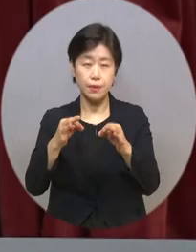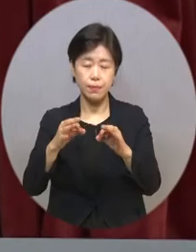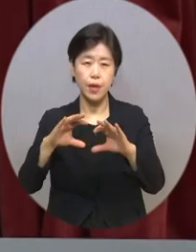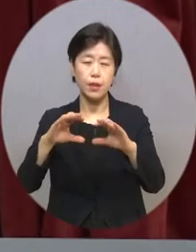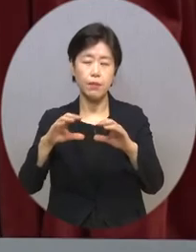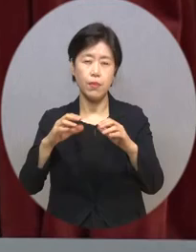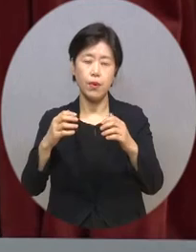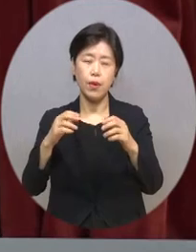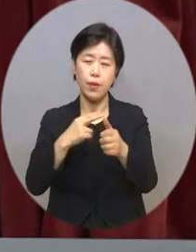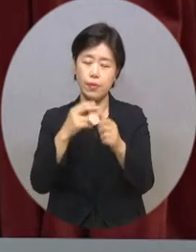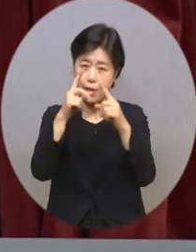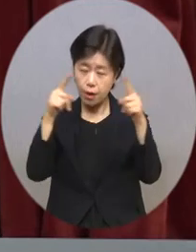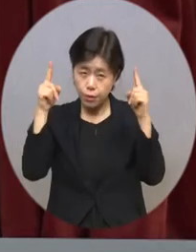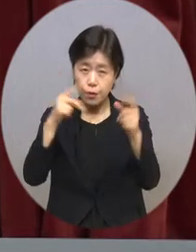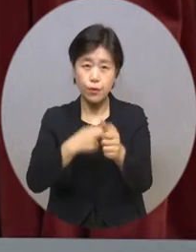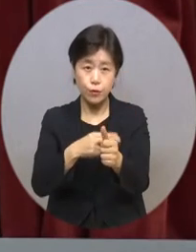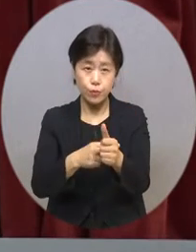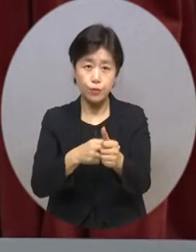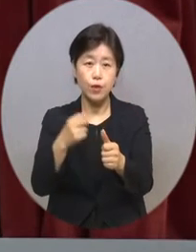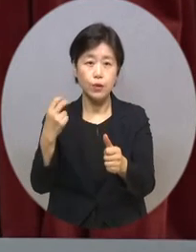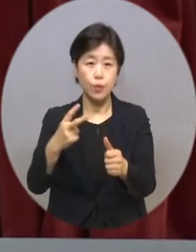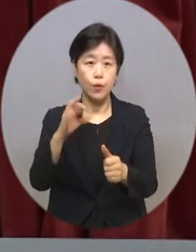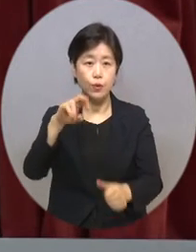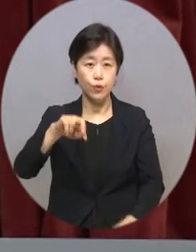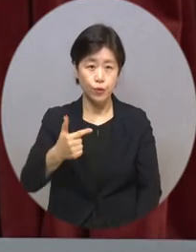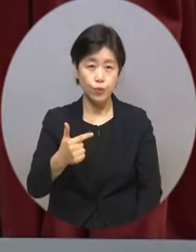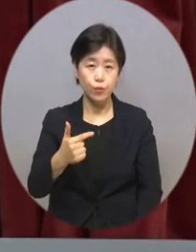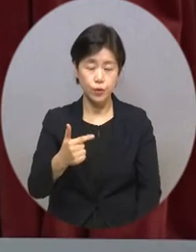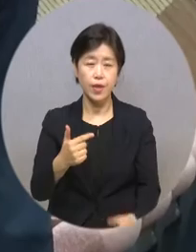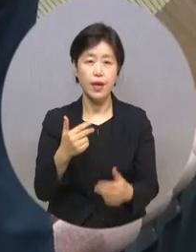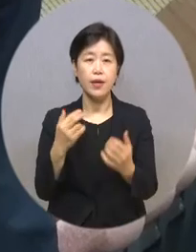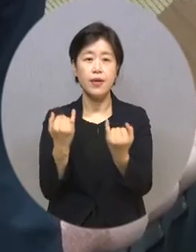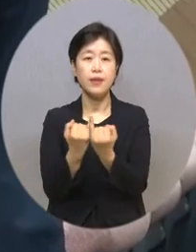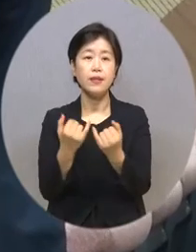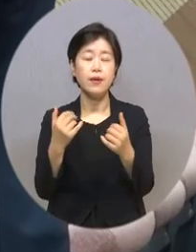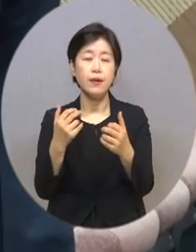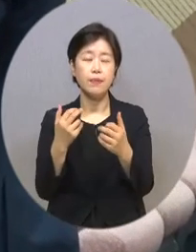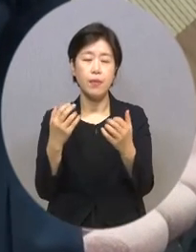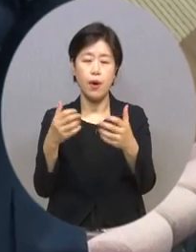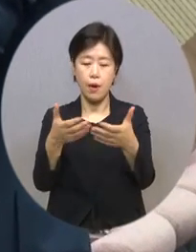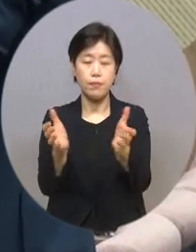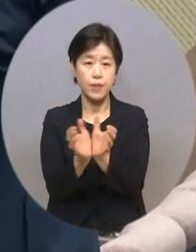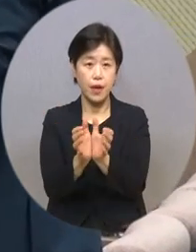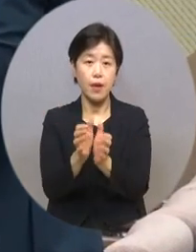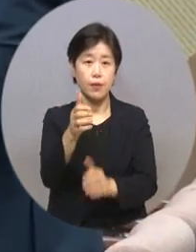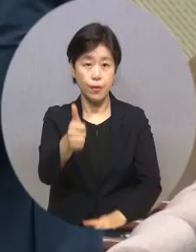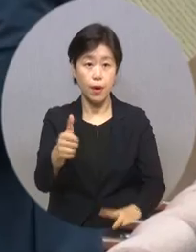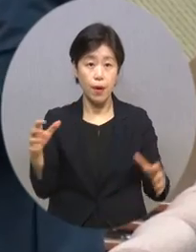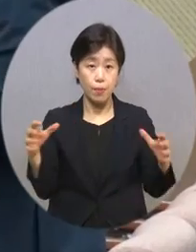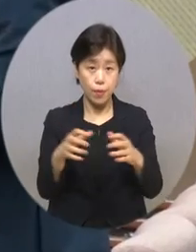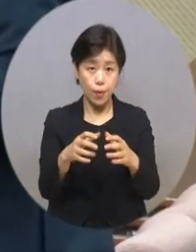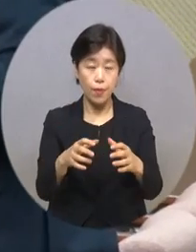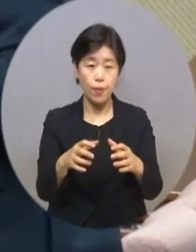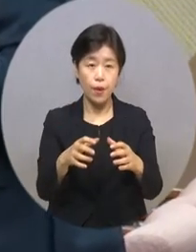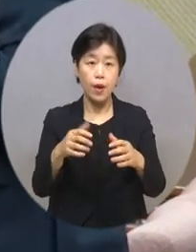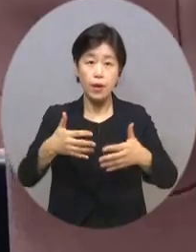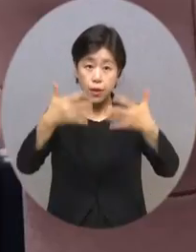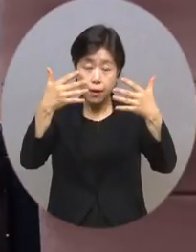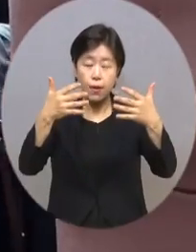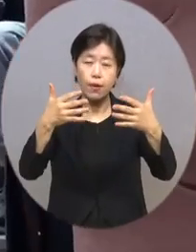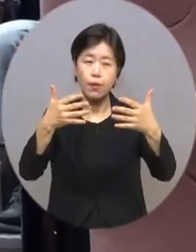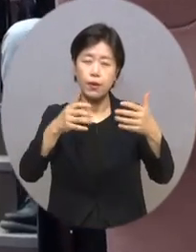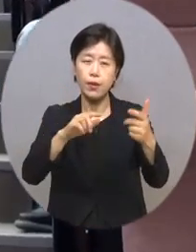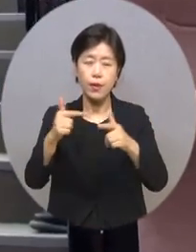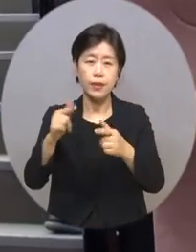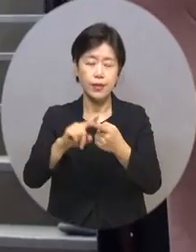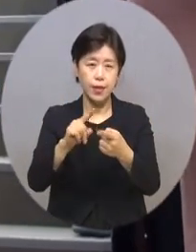교수, 윤혜선 양주여성단체 회장이 참석해 양주시 배리어프리 영화제 준비를 한 번 더